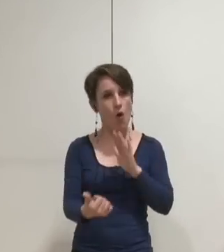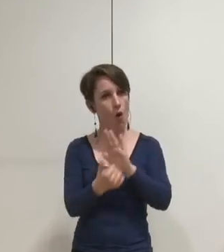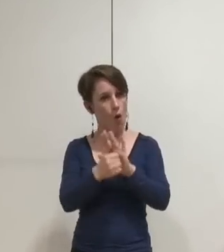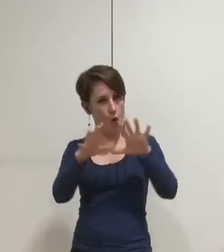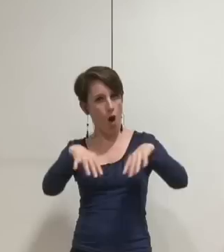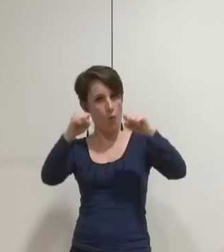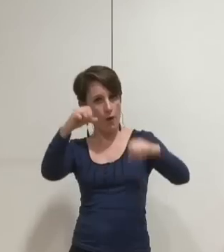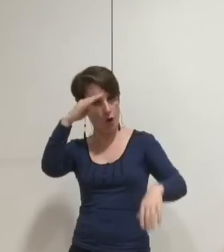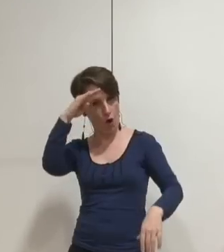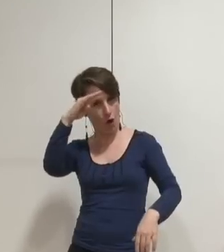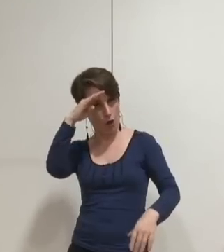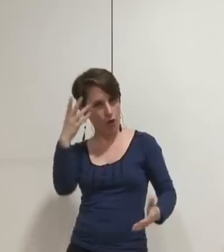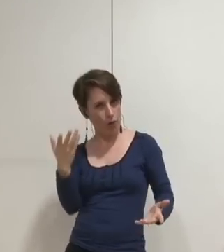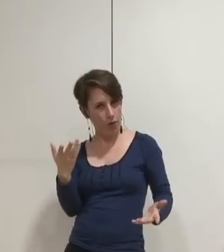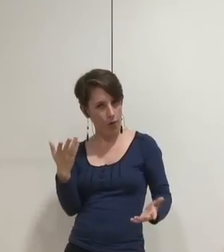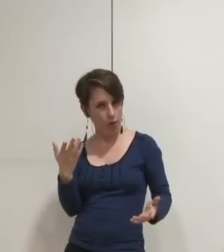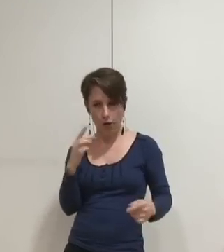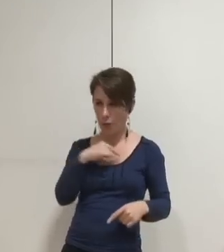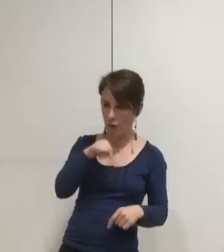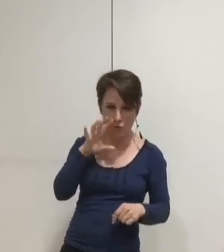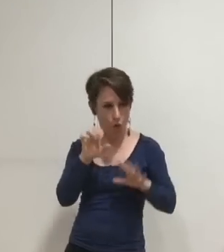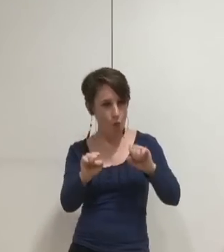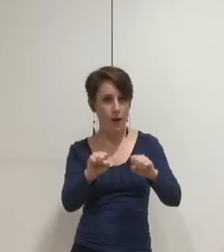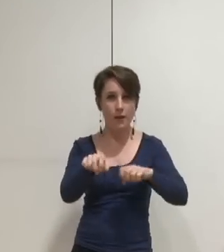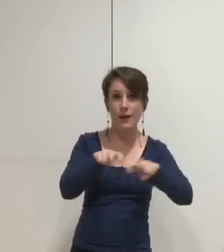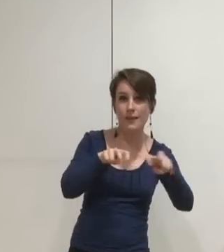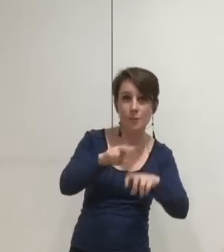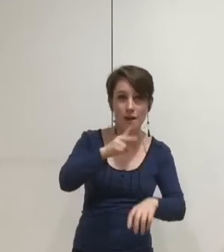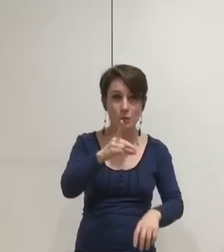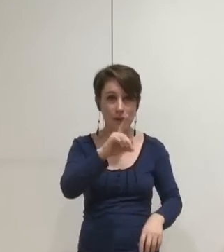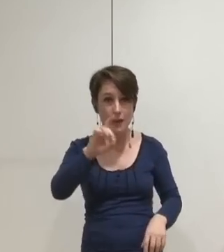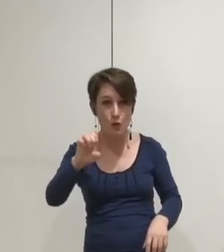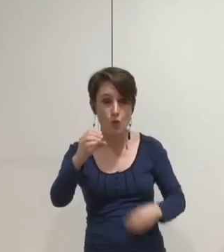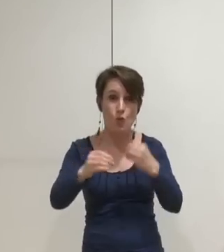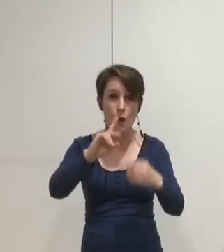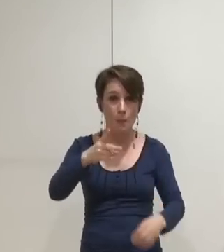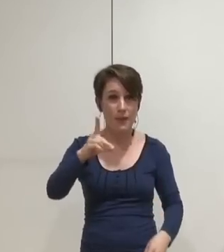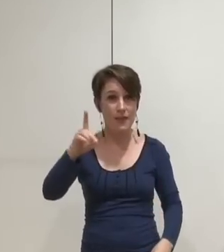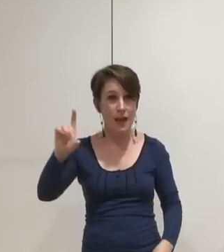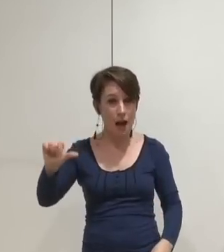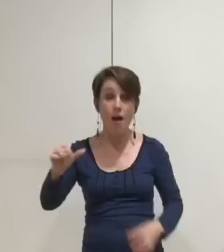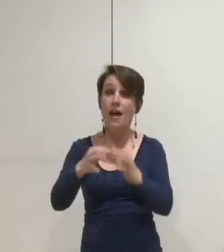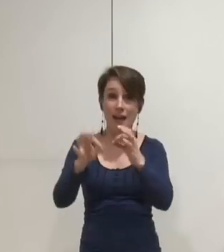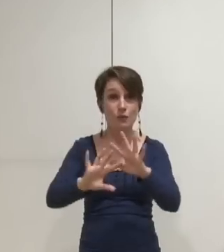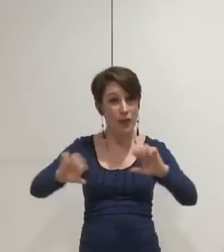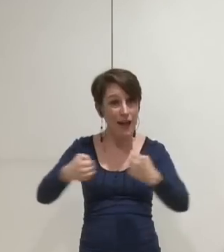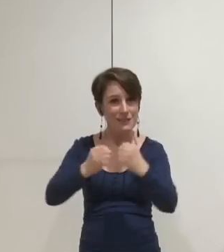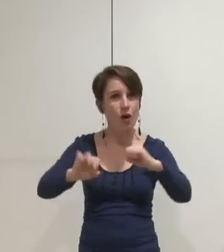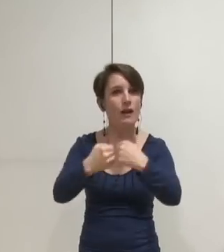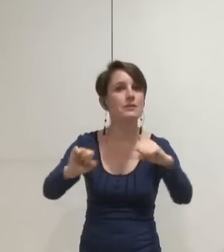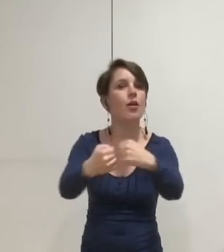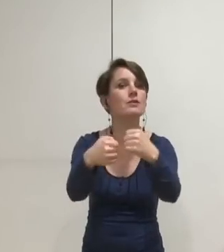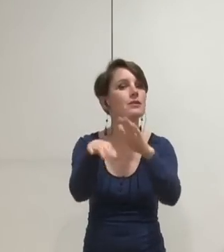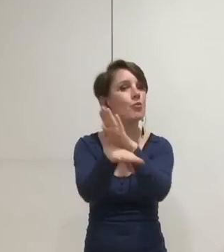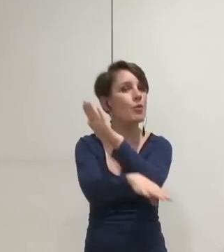on constate effectivement que toutes les démarches de PDE et de PDA permettent aussi de diminuer l'accidentologie à la fois